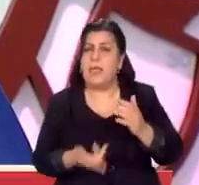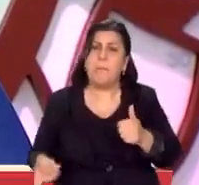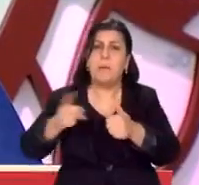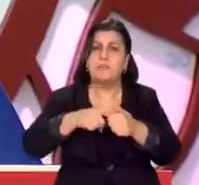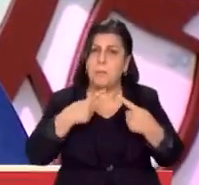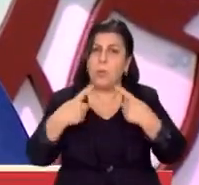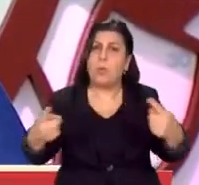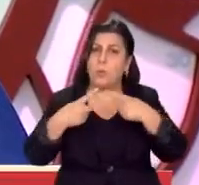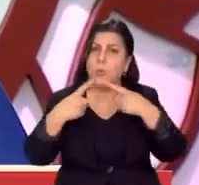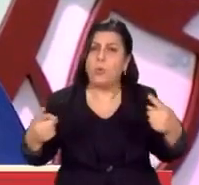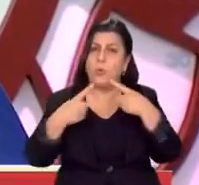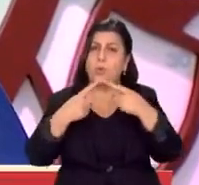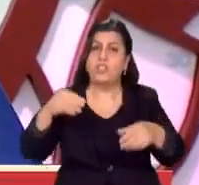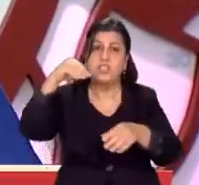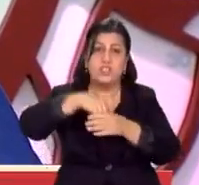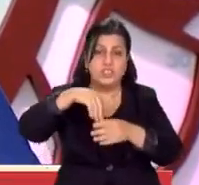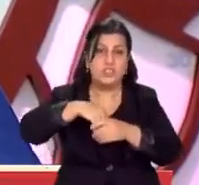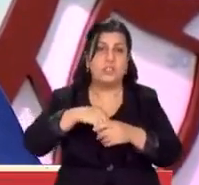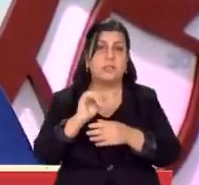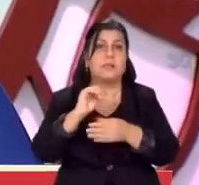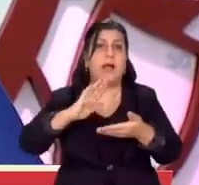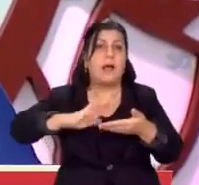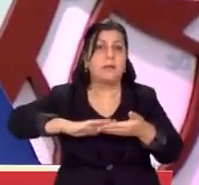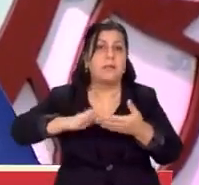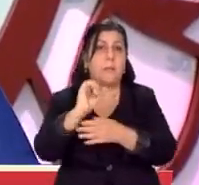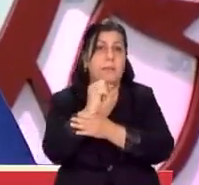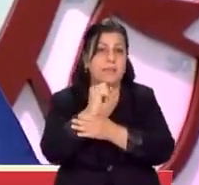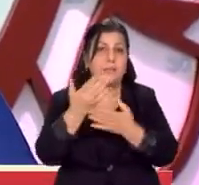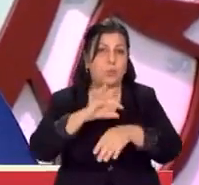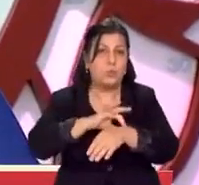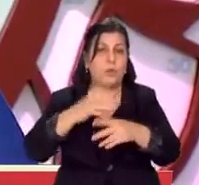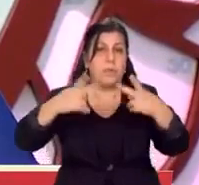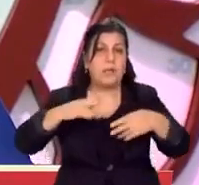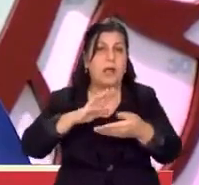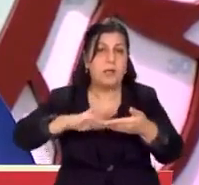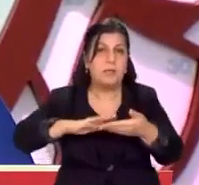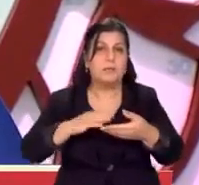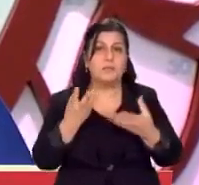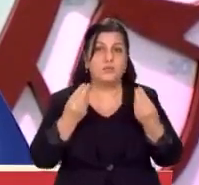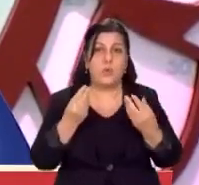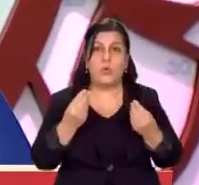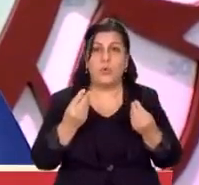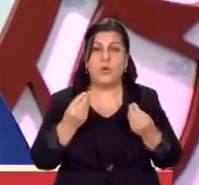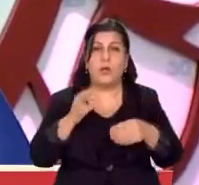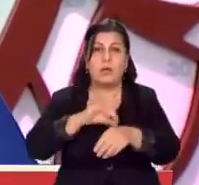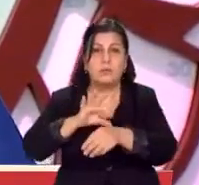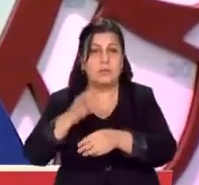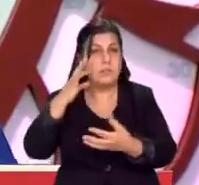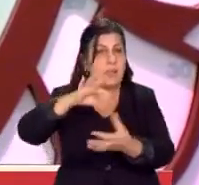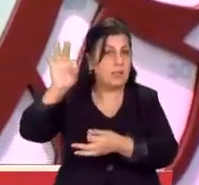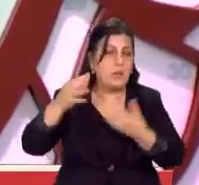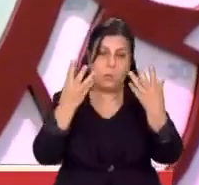beri söylüyoruz bugün içimizde meslektaşlarımız veya mesai arkadaşlarımız arasında çok hastalığı olan insanlarda